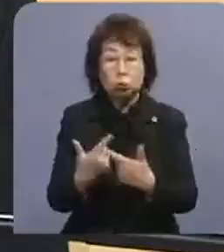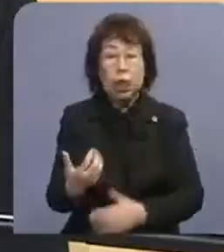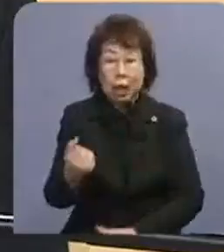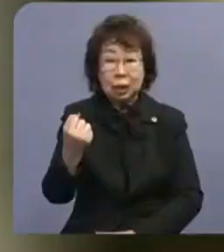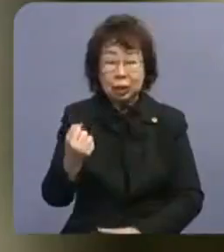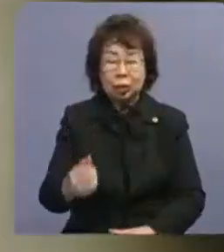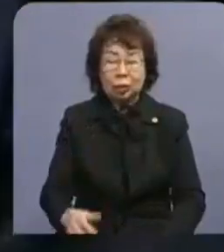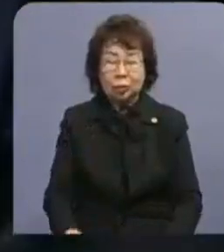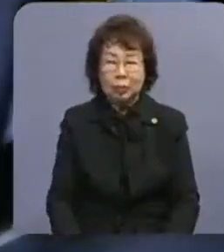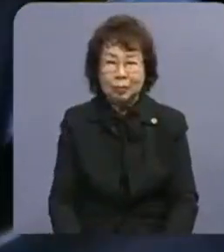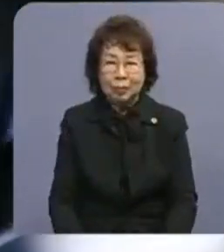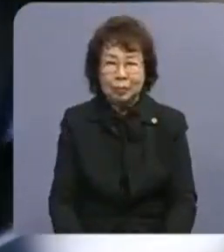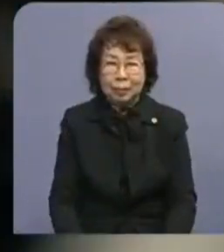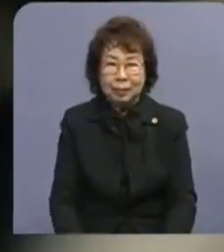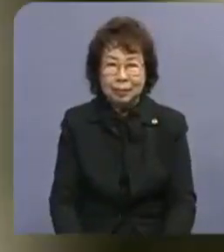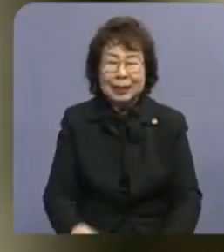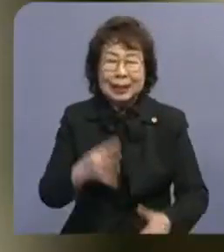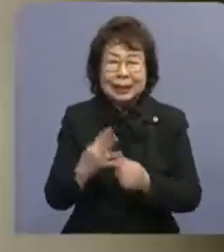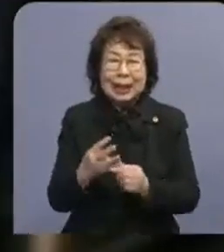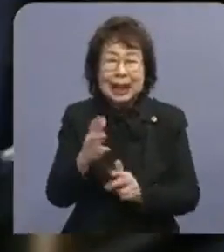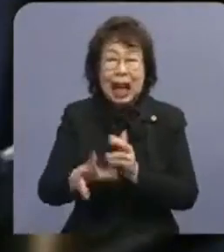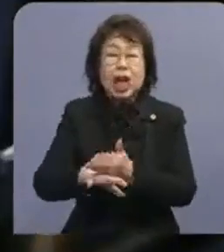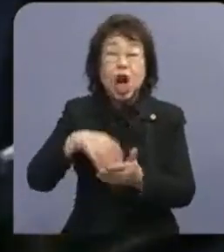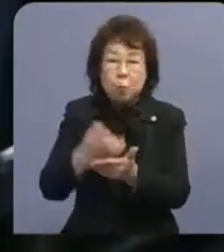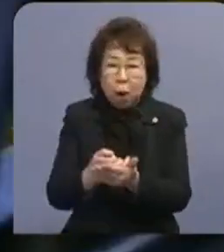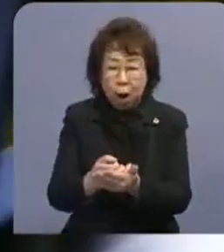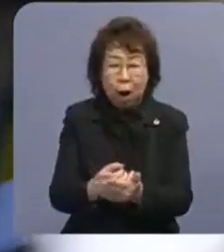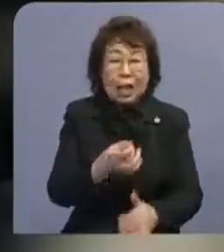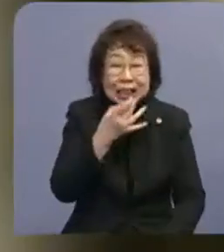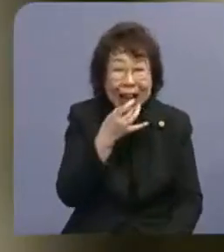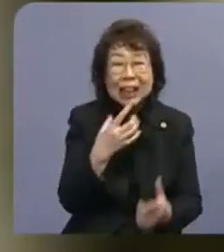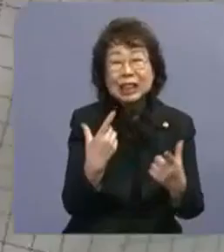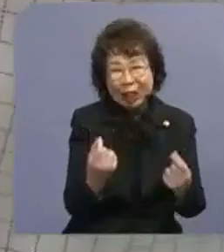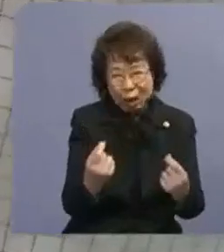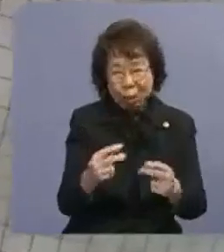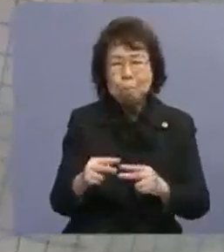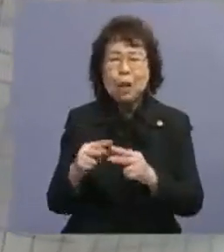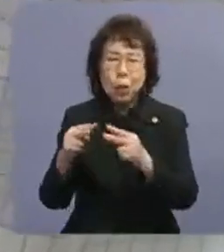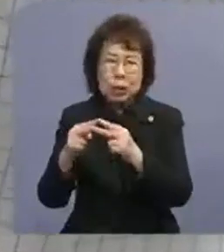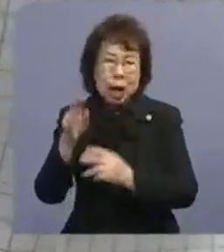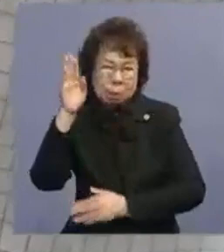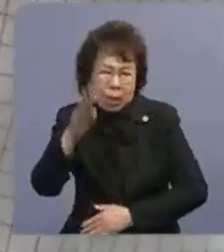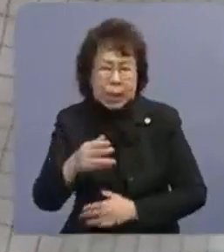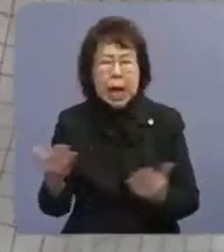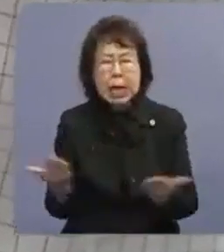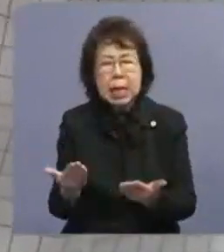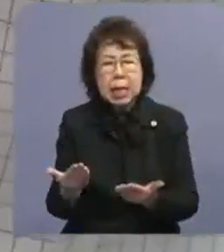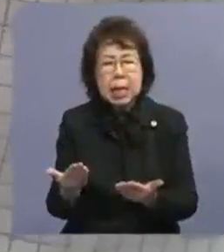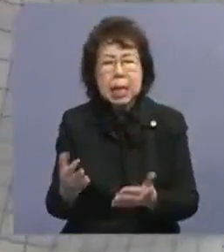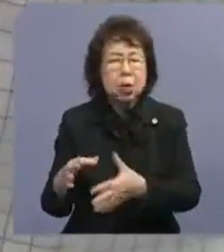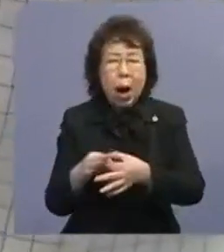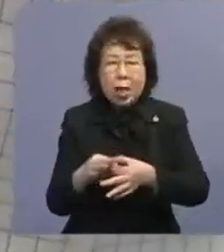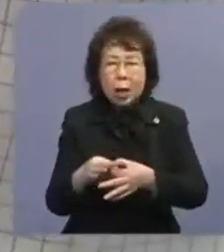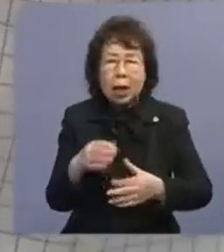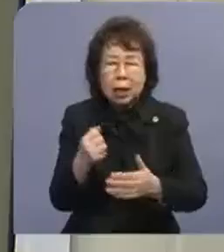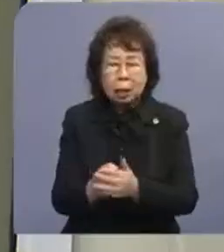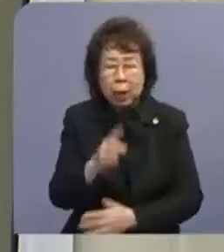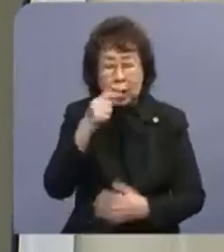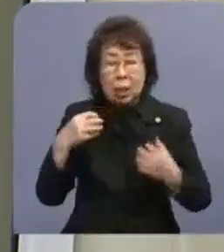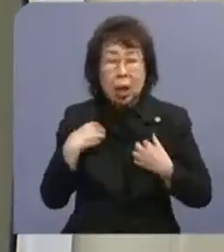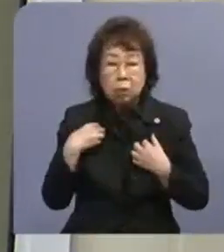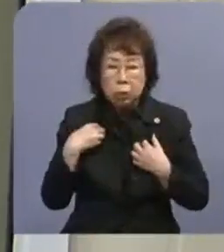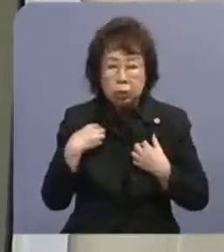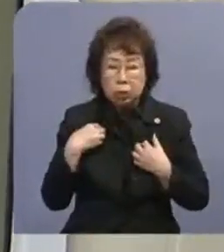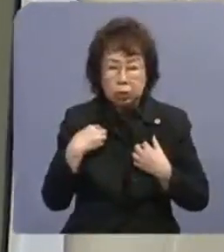것입니다. 4차 산업혁명 시대에 쌀이라 할 수 있는 반도체. 미래 산업의 패권과도 연결돼 정부는 국가